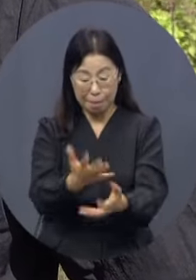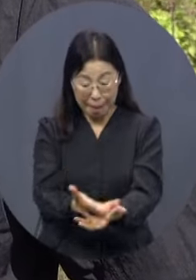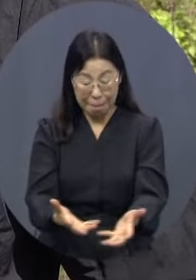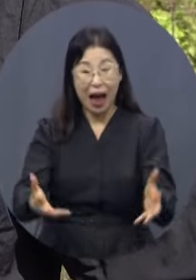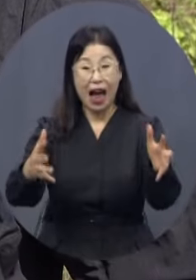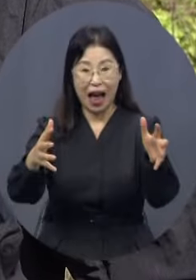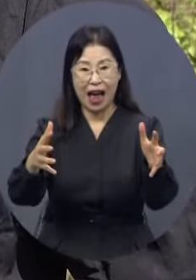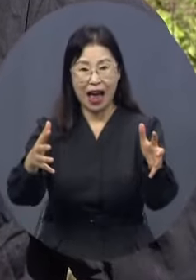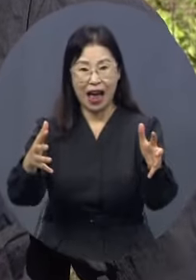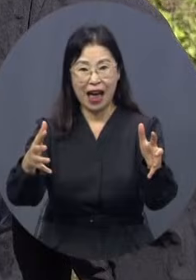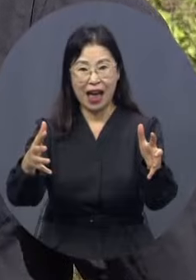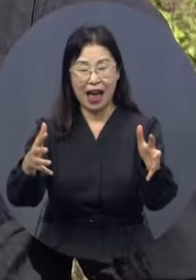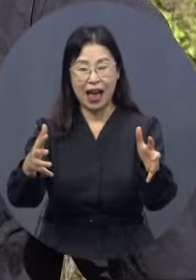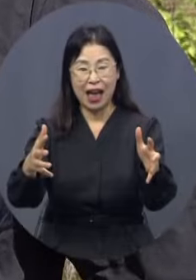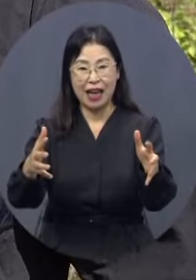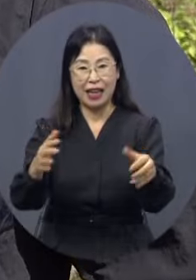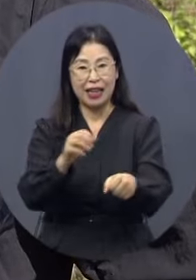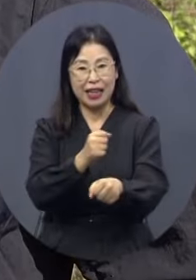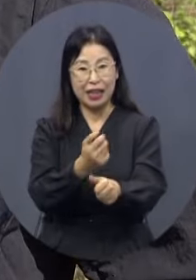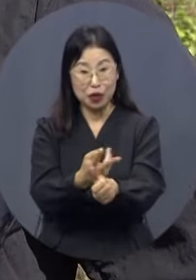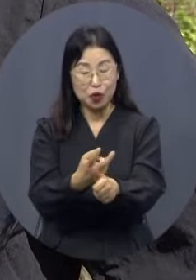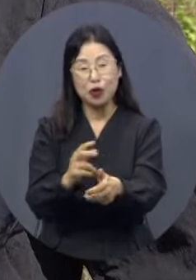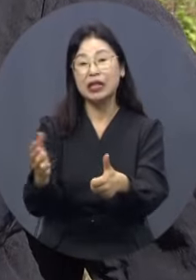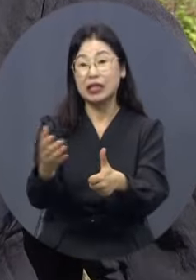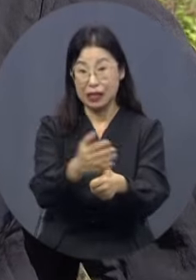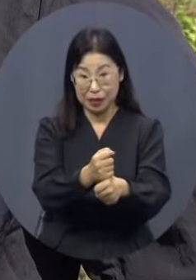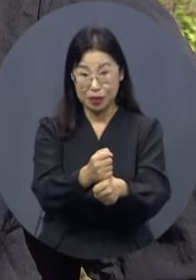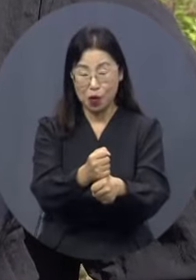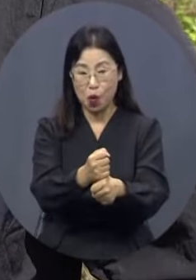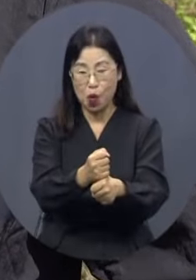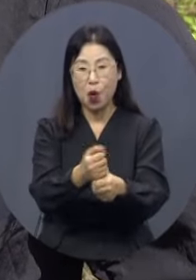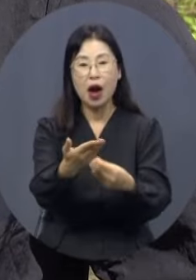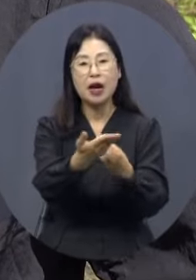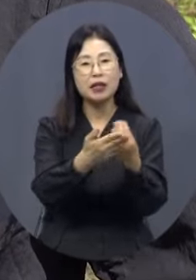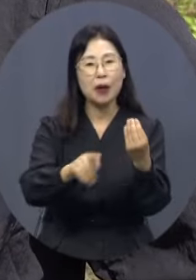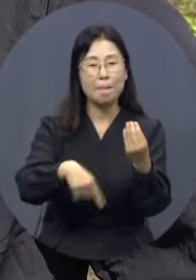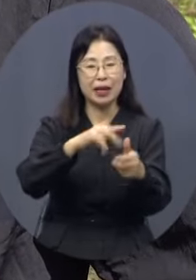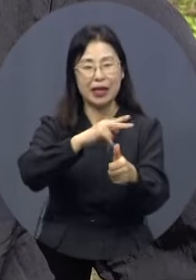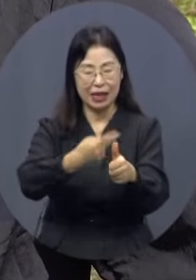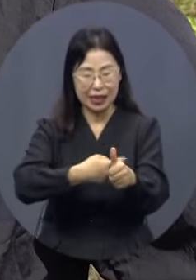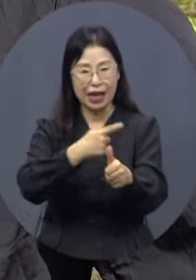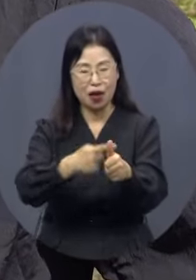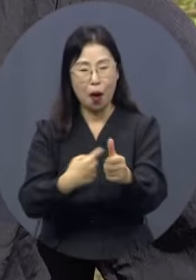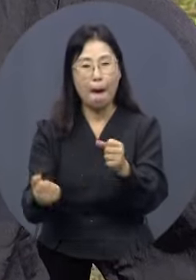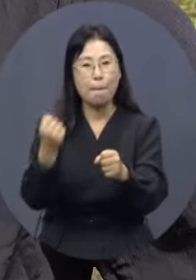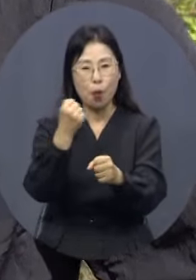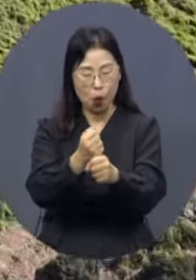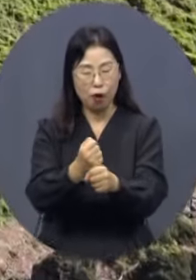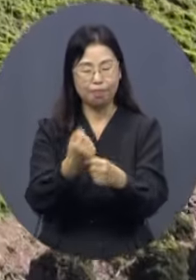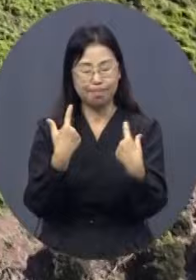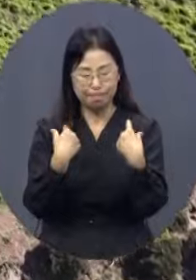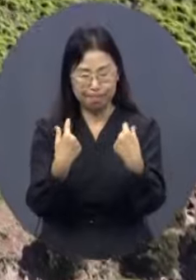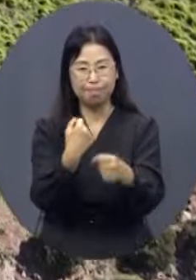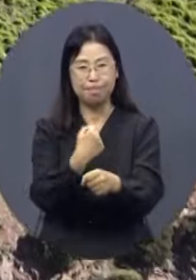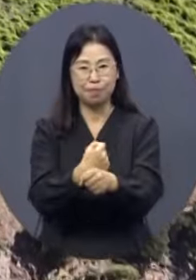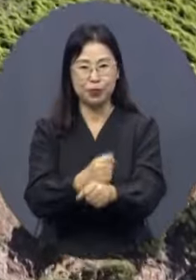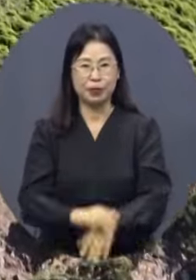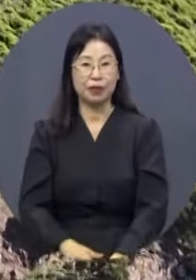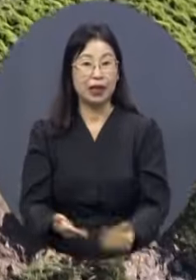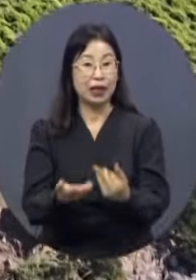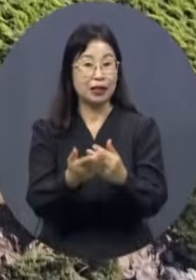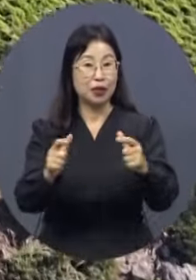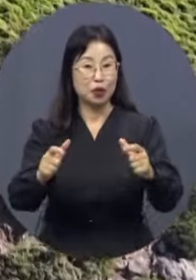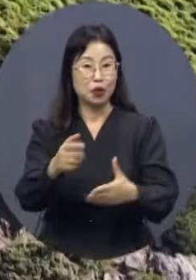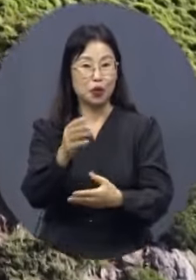망을 이제 사용해서 토끼를 포획하고 범 내에 생태계를 유지 관리할 예정입니다 제주도